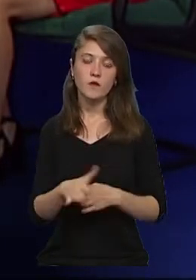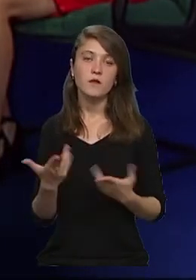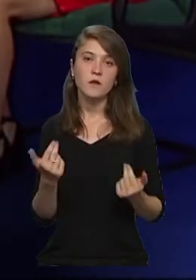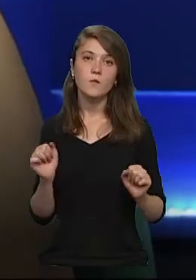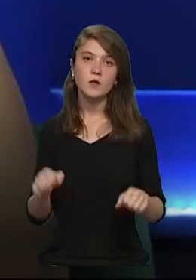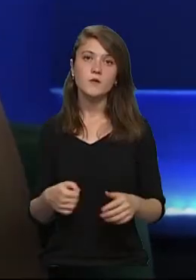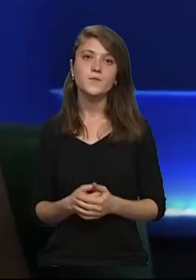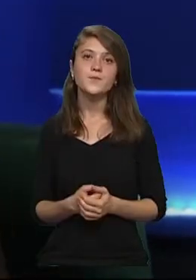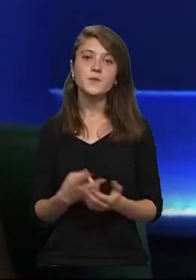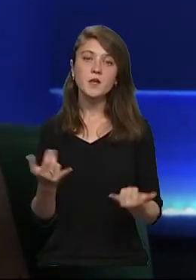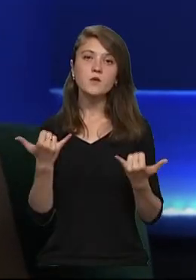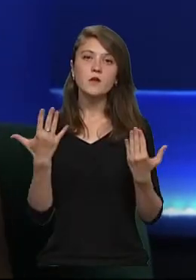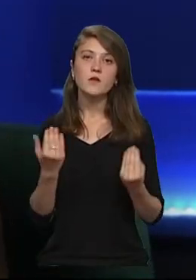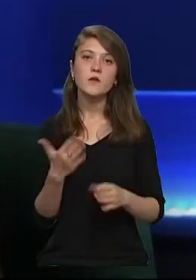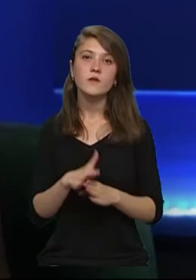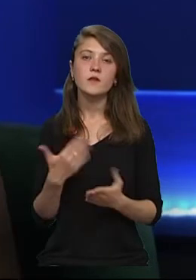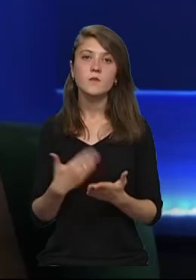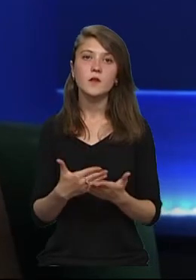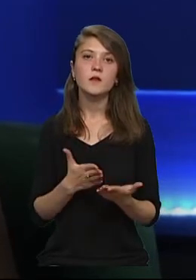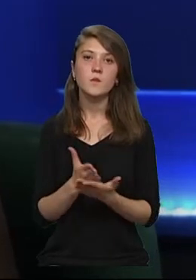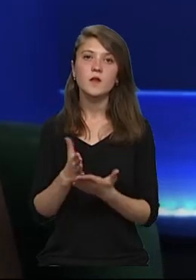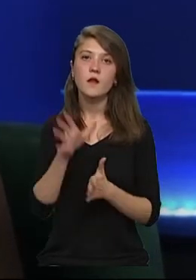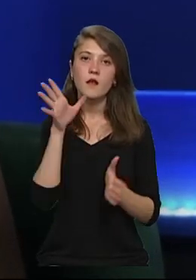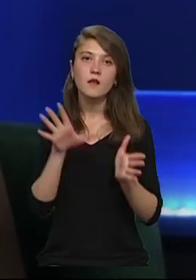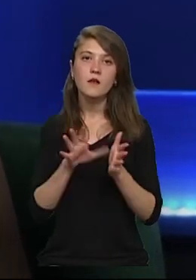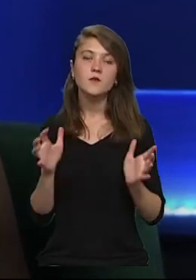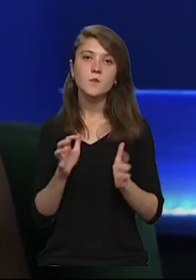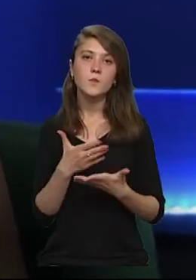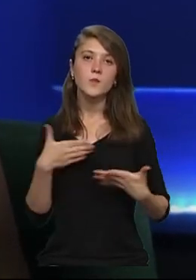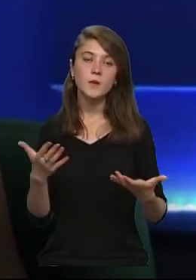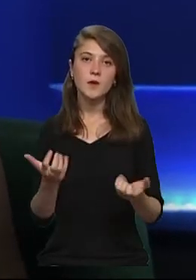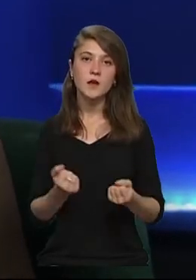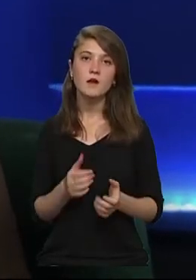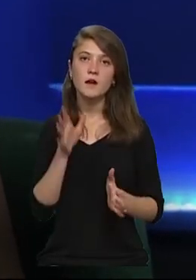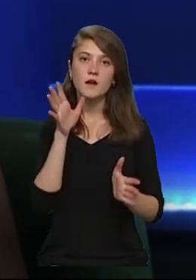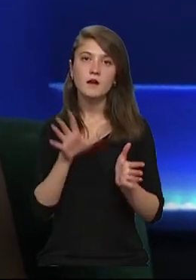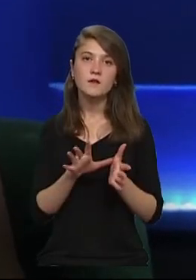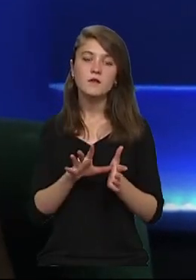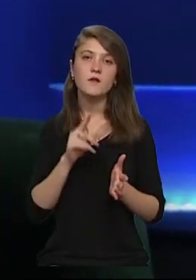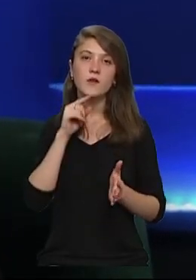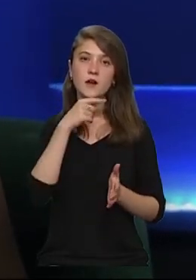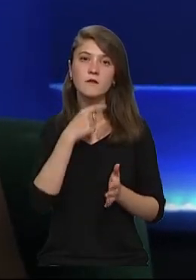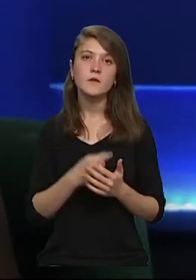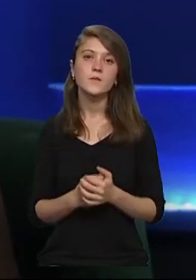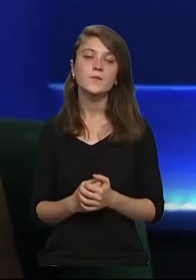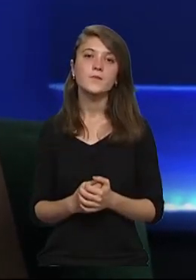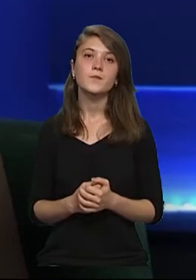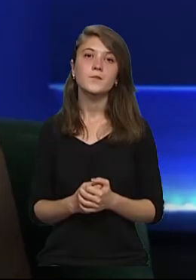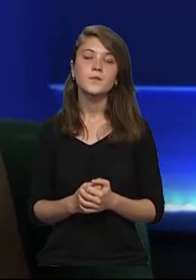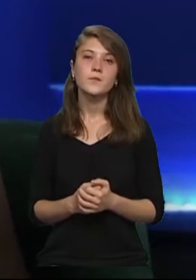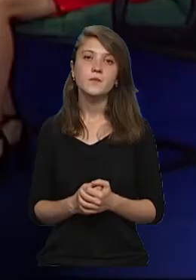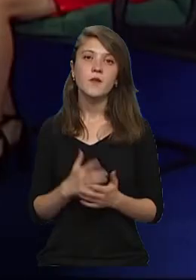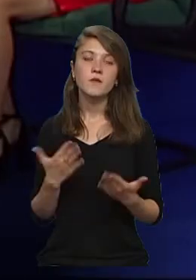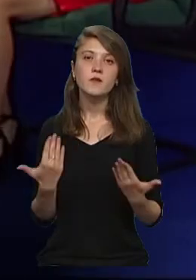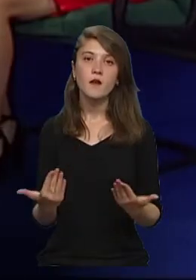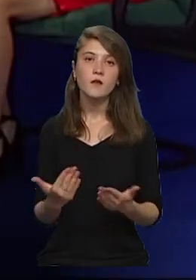І вони на сьогоднішній день виконуються. Наприклад, напрямок енергозбереження ми беремо, так? Енергоефективна громада, екологічна громада. В